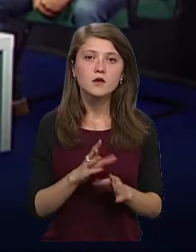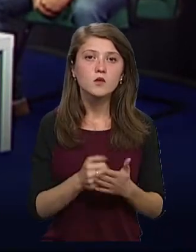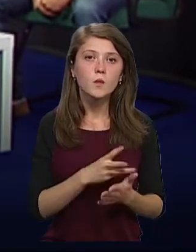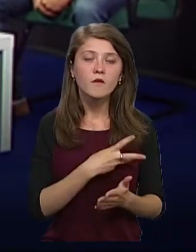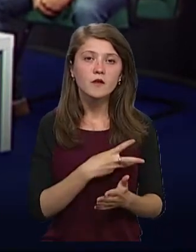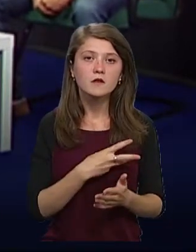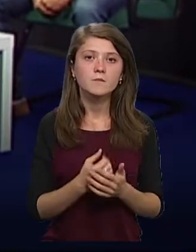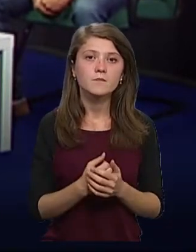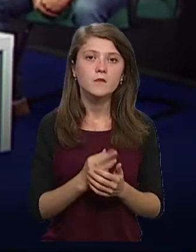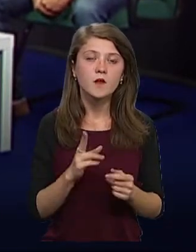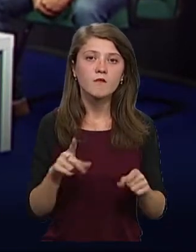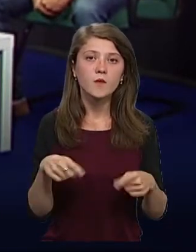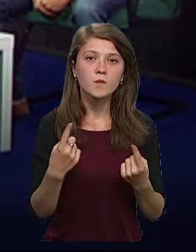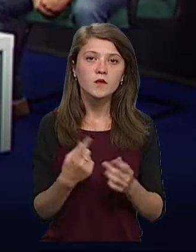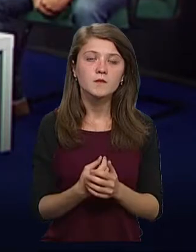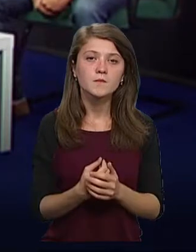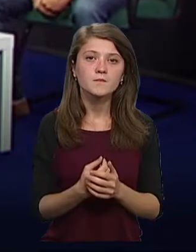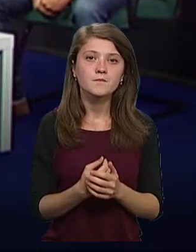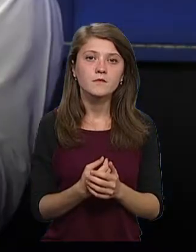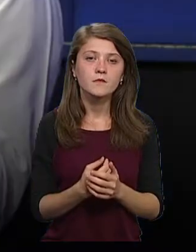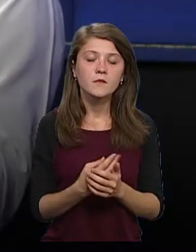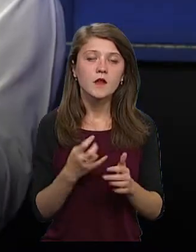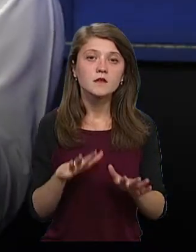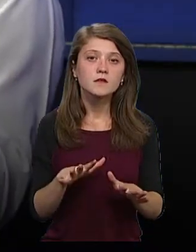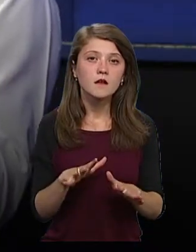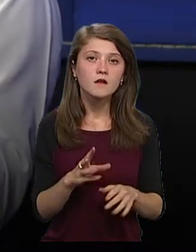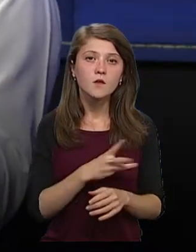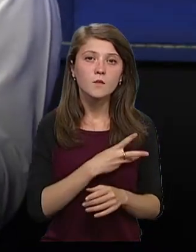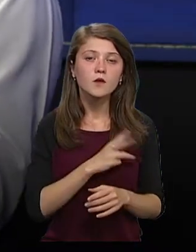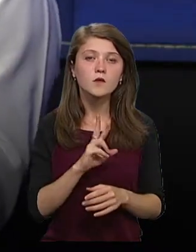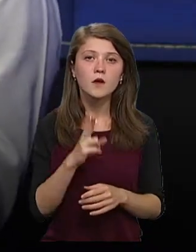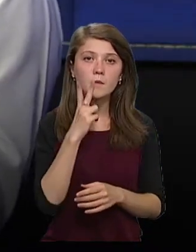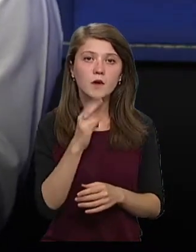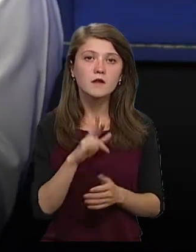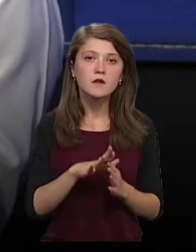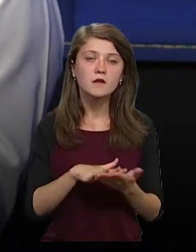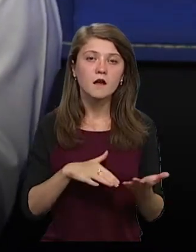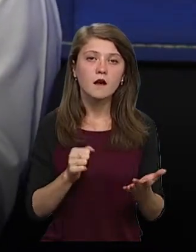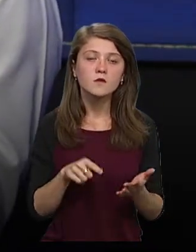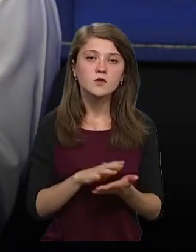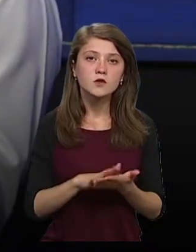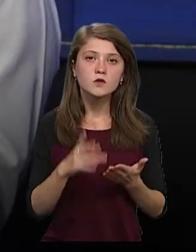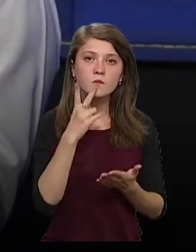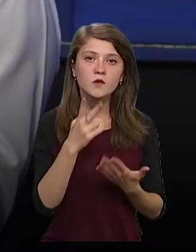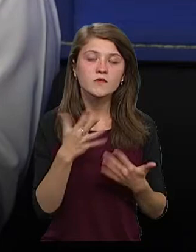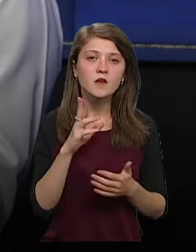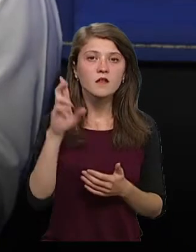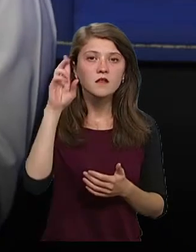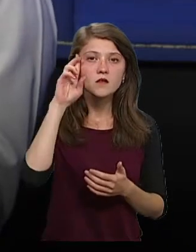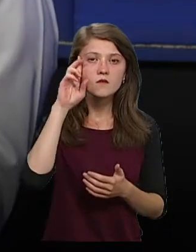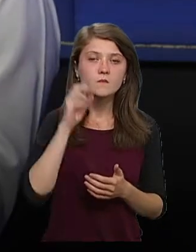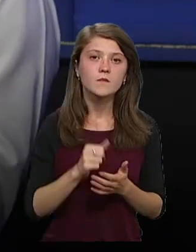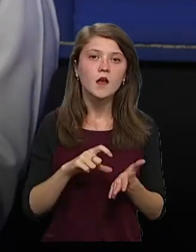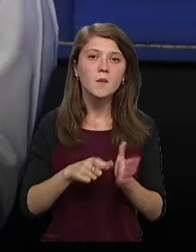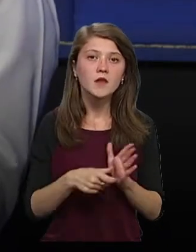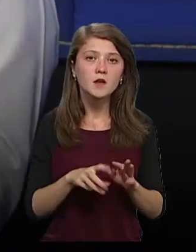територіальні громади формуються на засадах добровільності, хто як бачить і так далі, то тут чисто бачення вже держави, тобто Кабінету